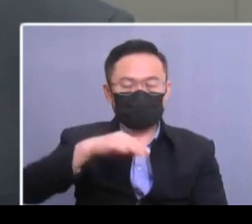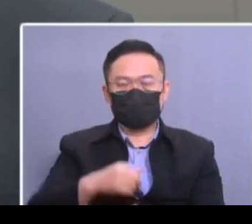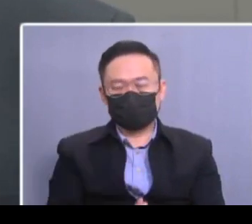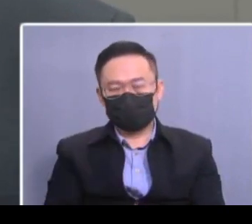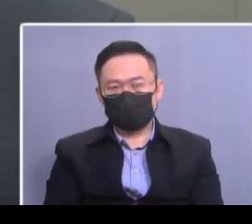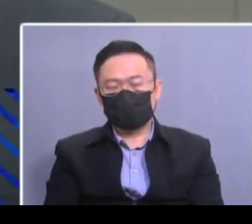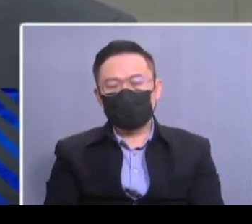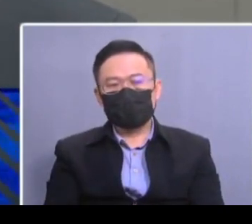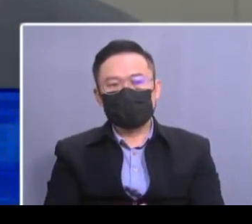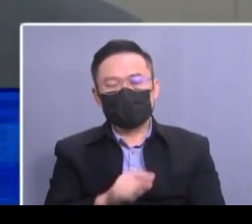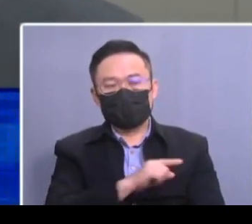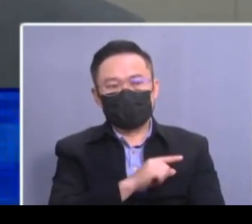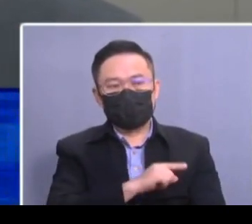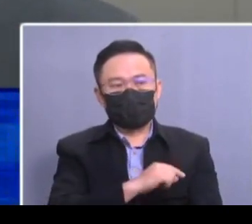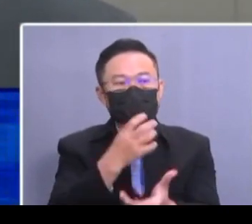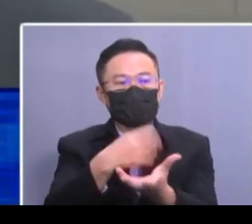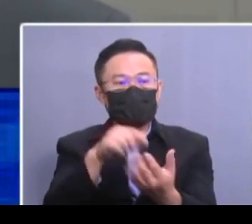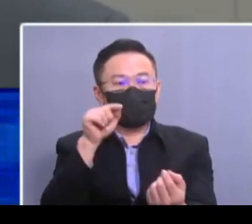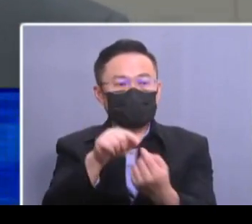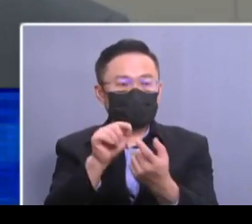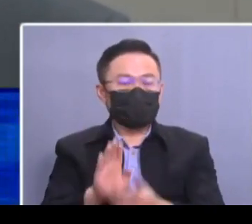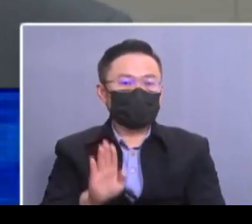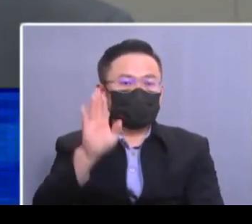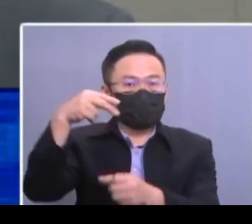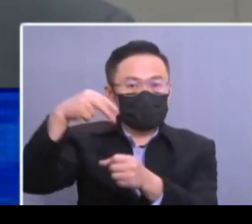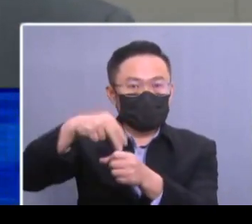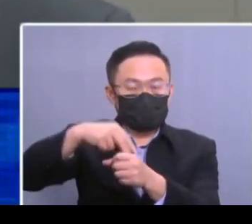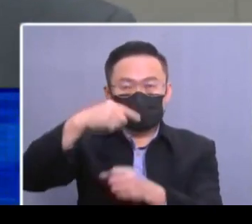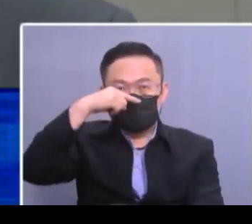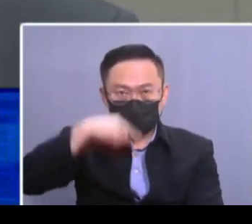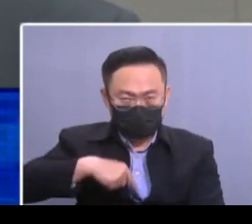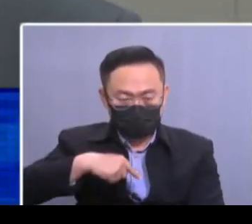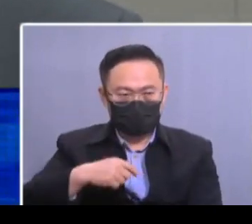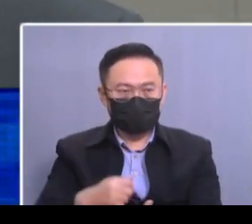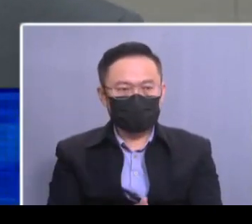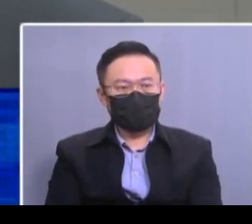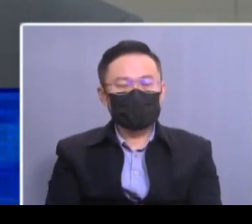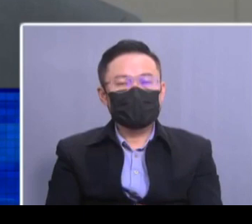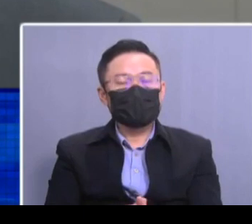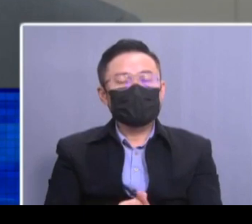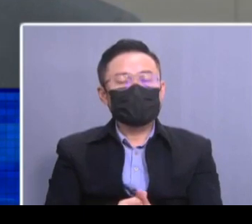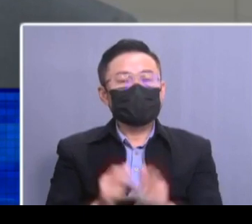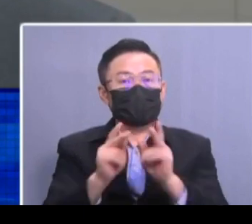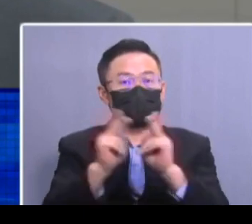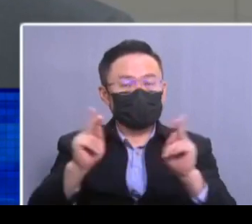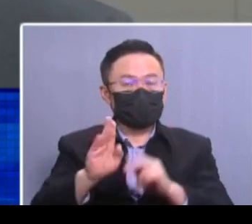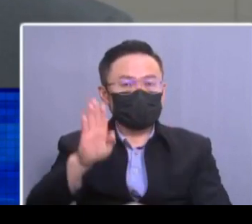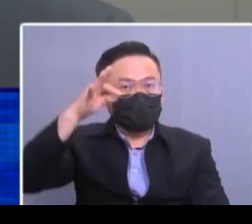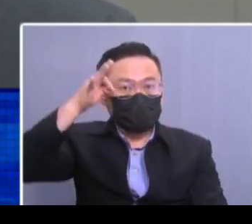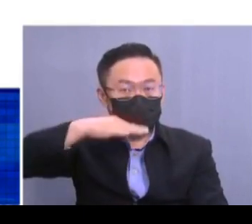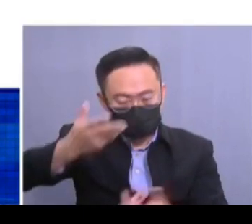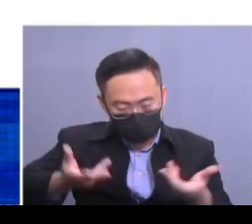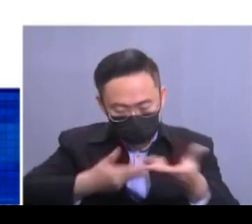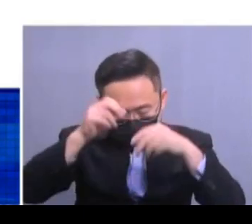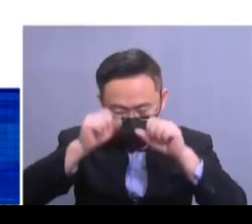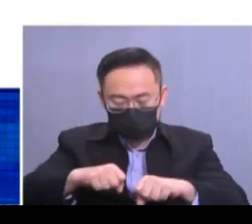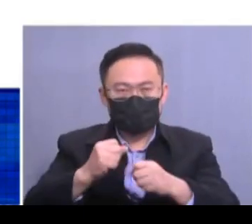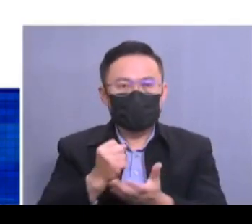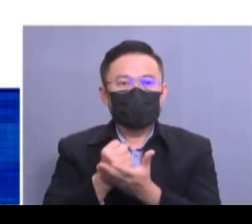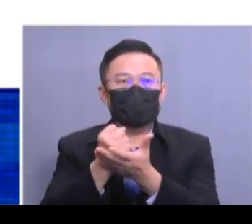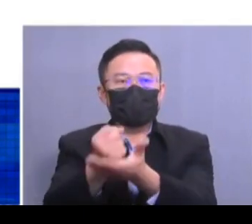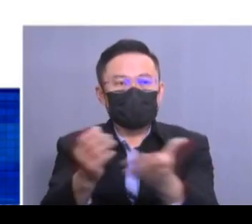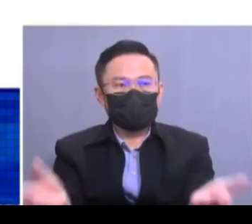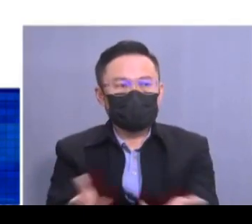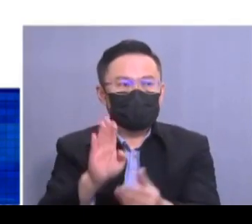ใหญ่บริษัทปตท.จำกัดมหาชนเปิดเผยนะคะว่าคณะกรรมการบริษัทปตทมีมติสนับสนุนบริษัทไทยออยล์จำกัด